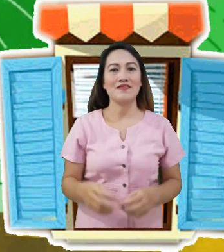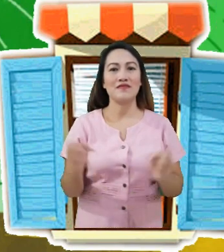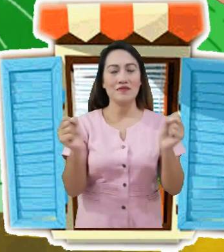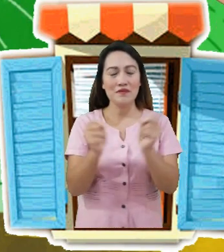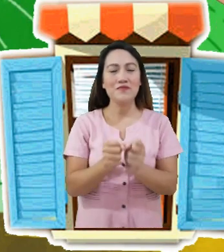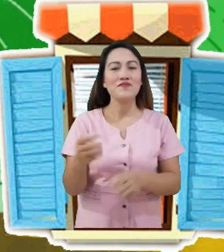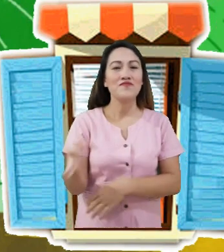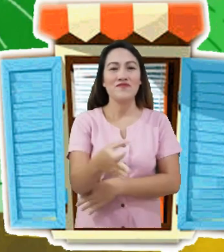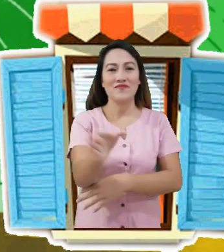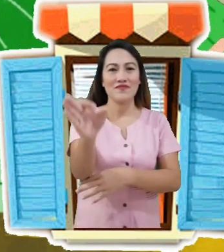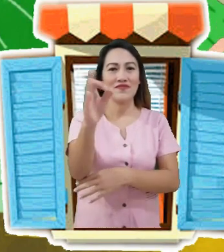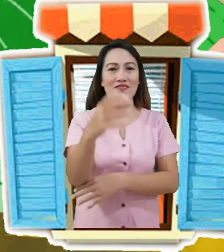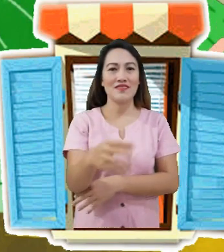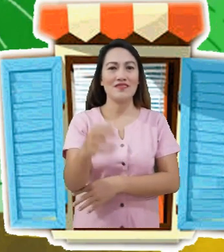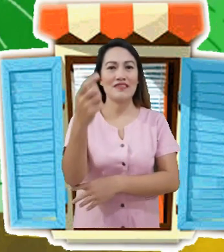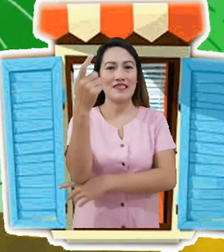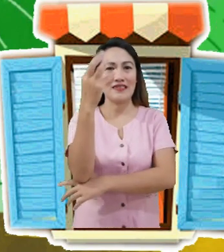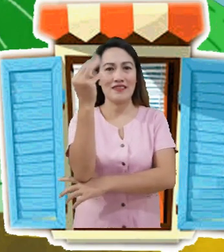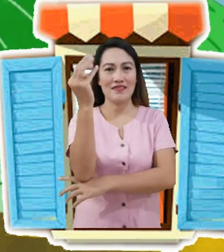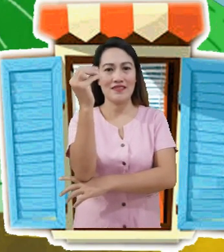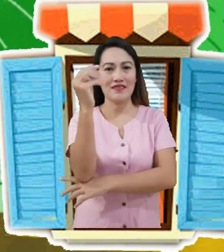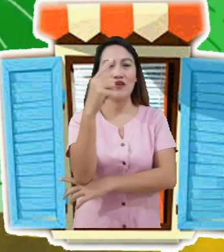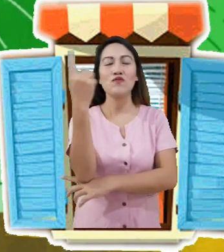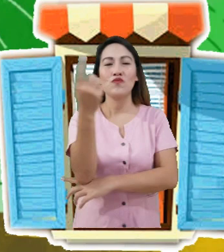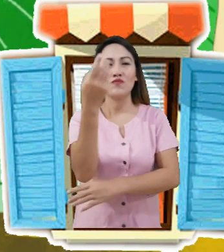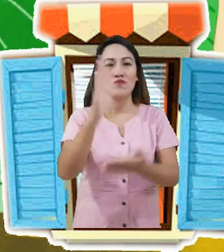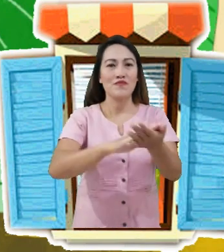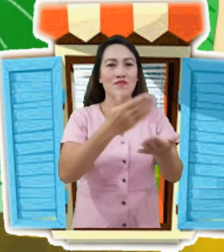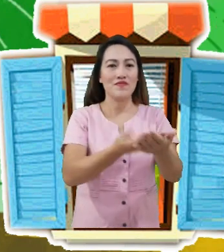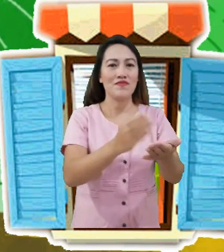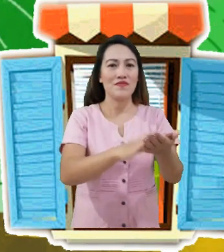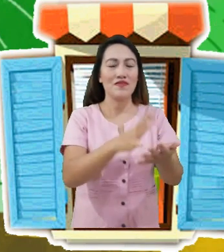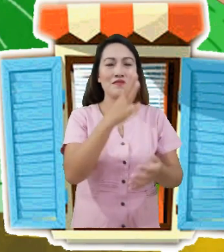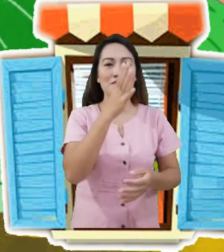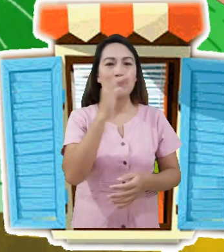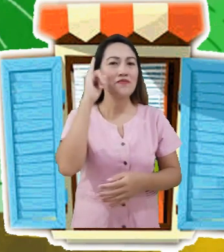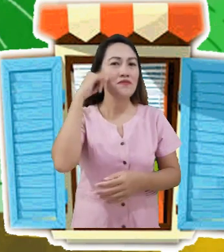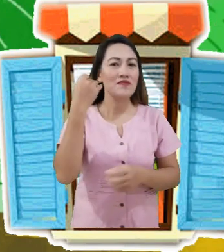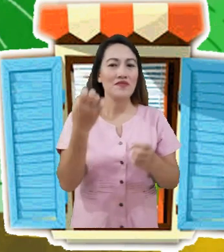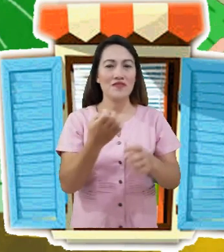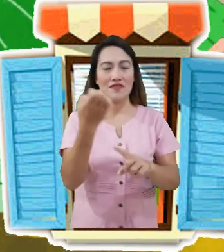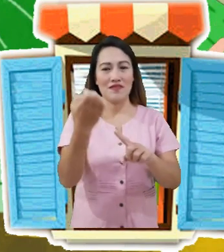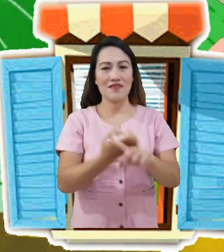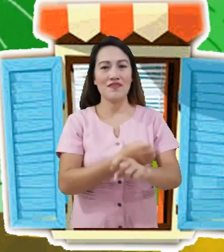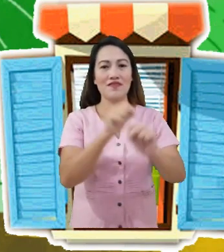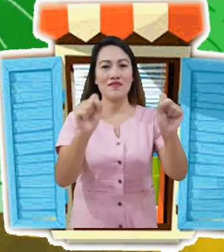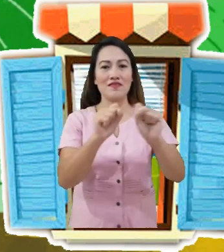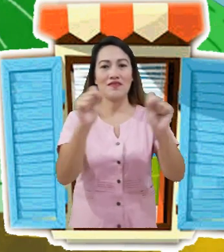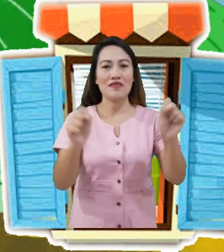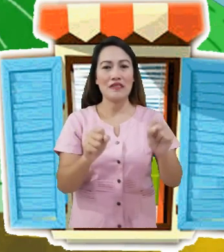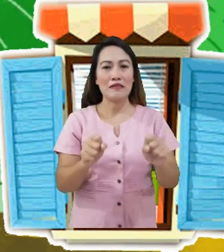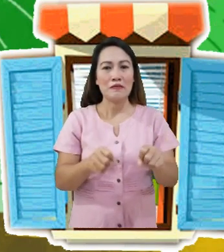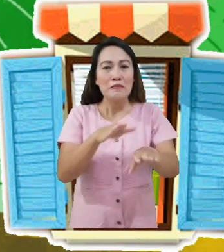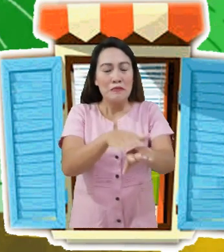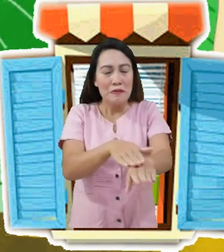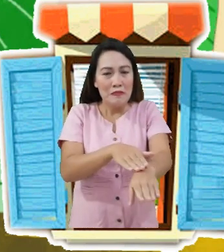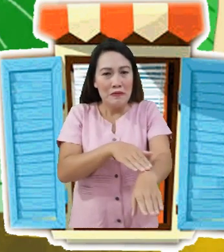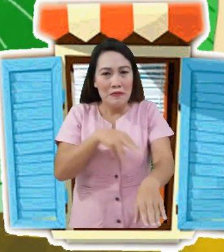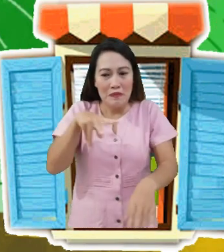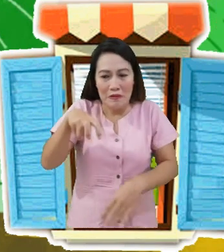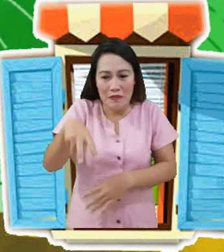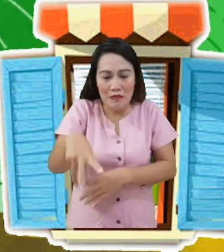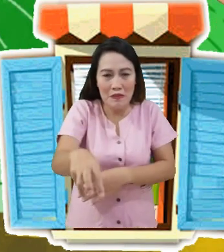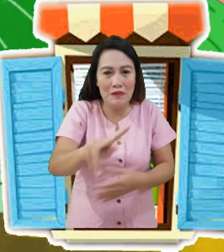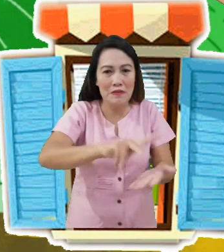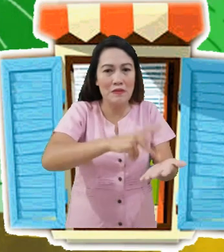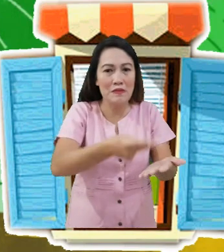at gatas na palaging niluluto ni Nanay Julieta tuwing Sabado. Marahan akong bumaba patungo sa kusina at doon ko nakita si